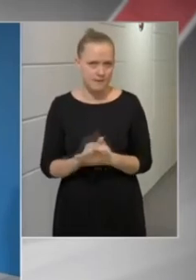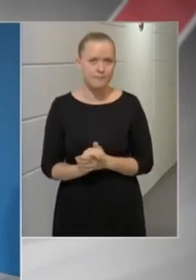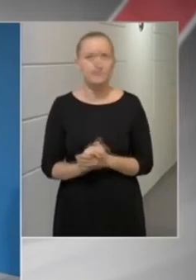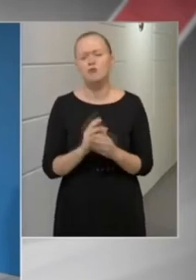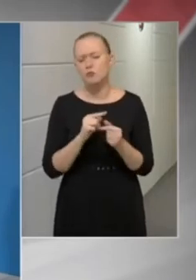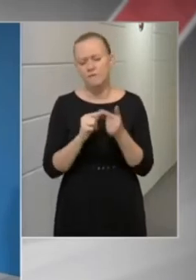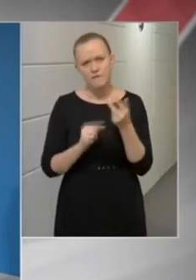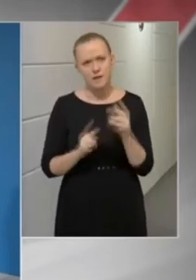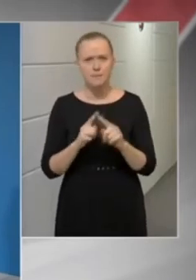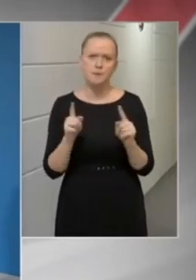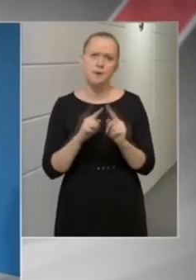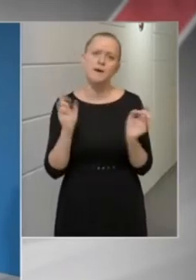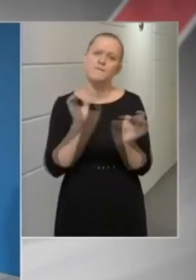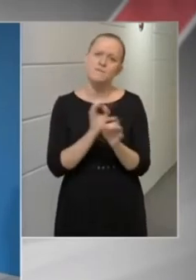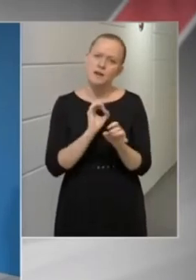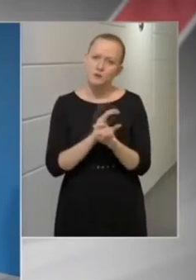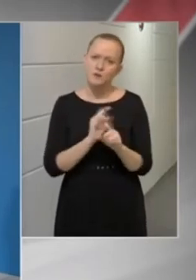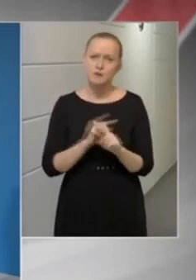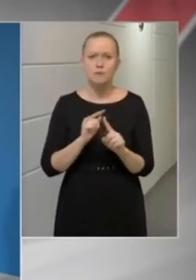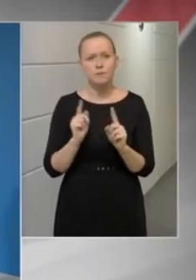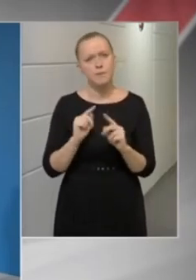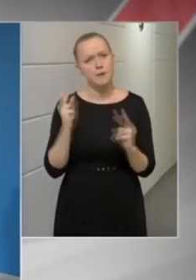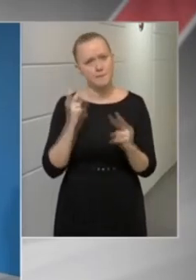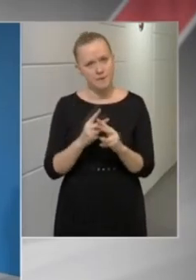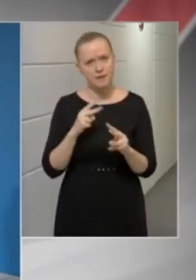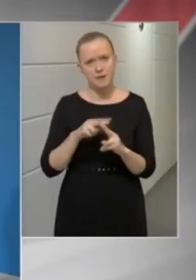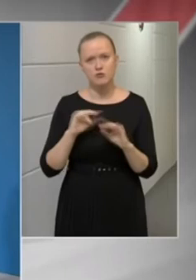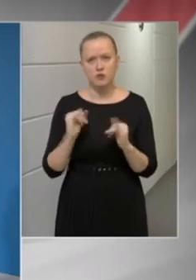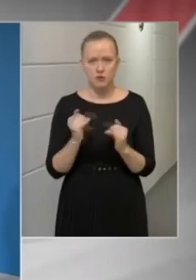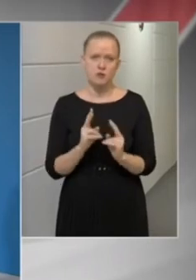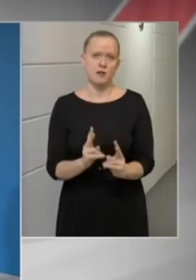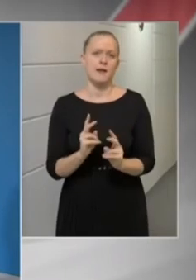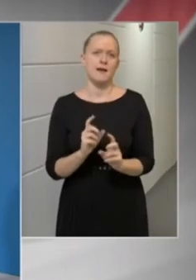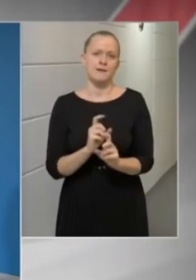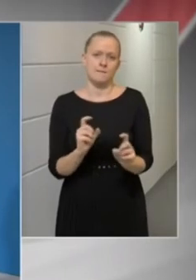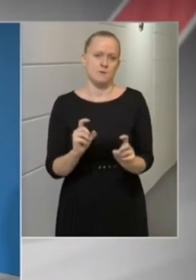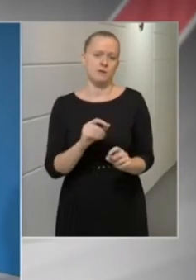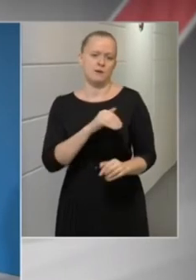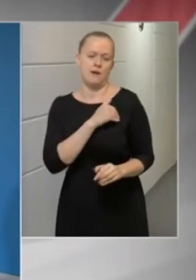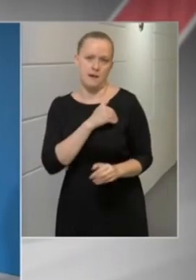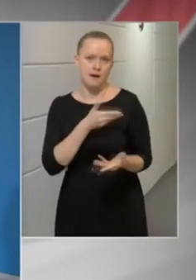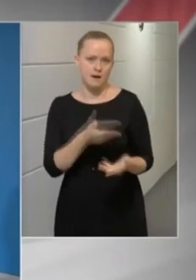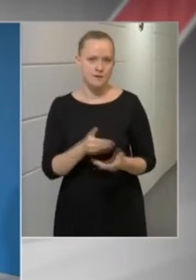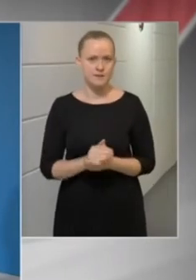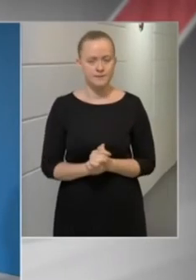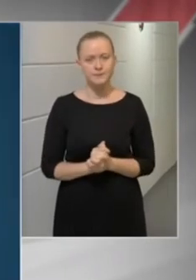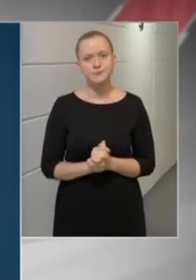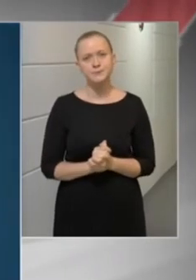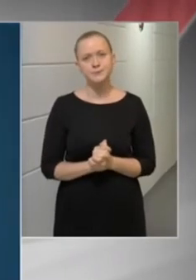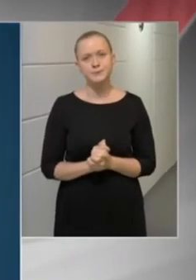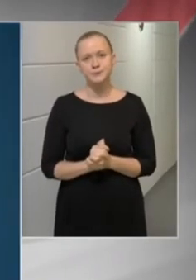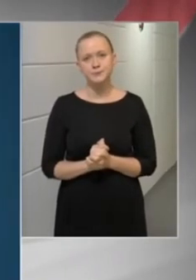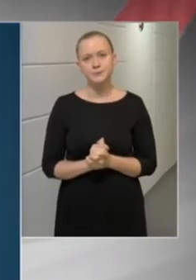hiszen számos más fertőzés és egyéb betegség is okozhatja a lázas állapotot.